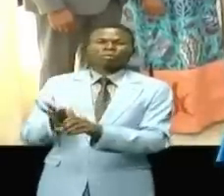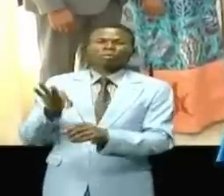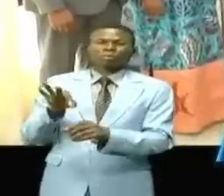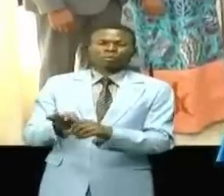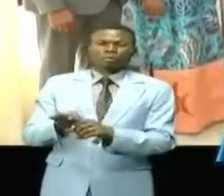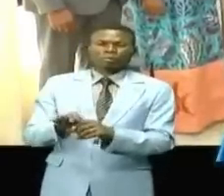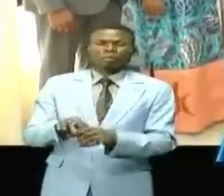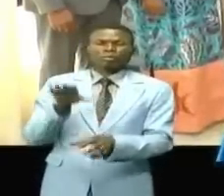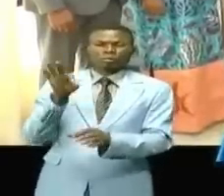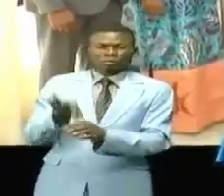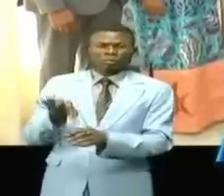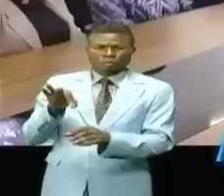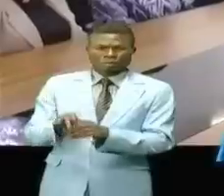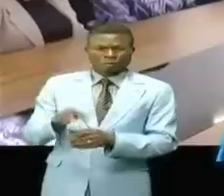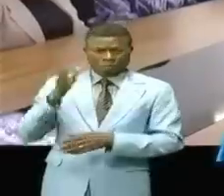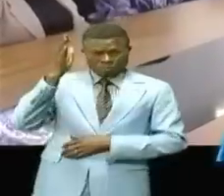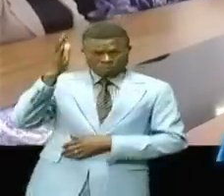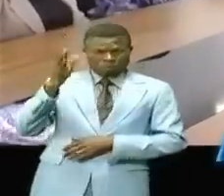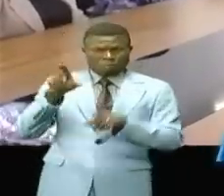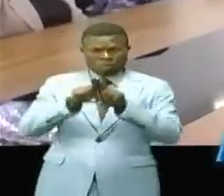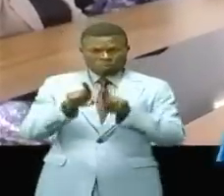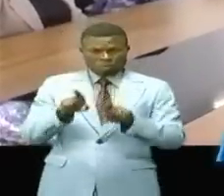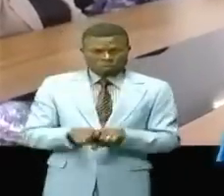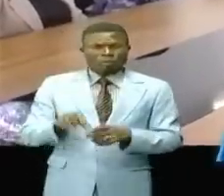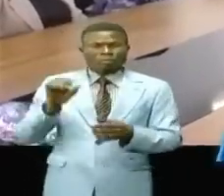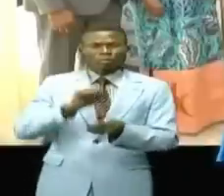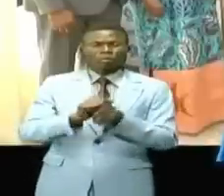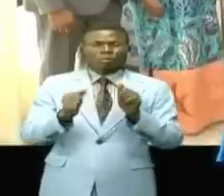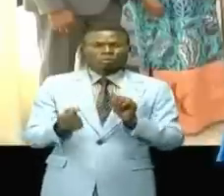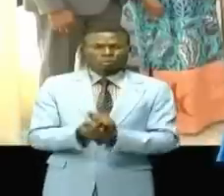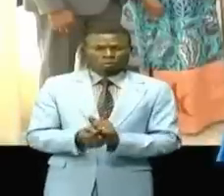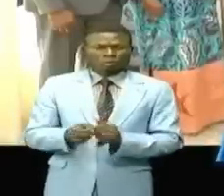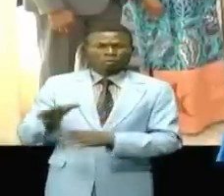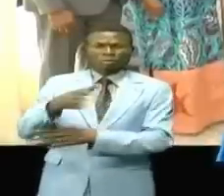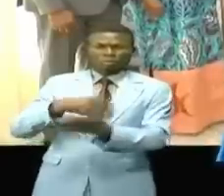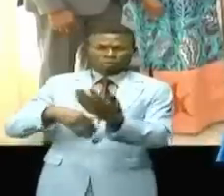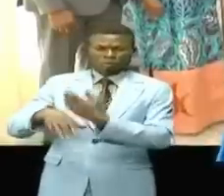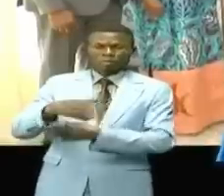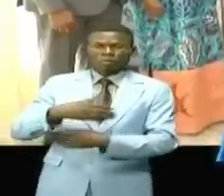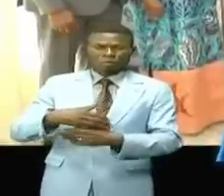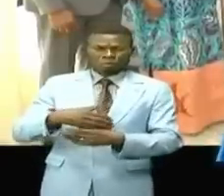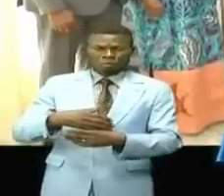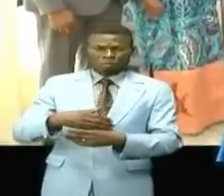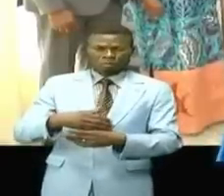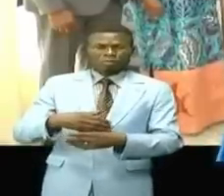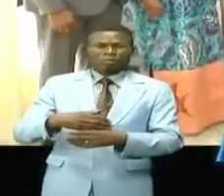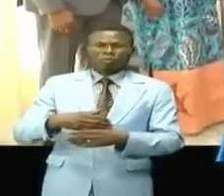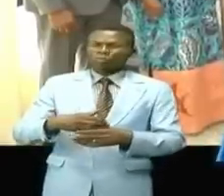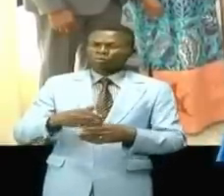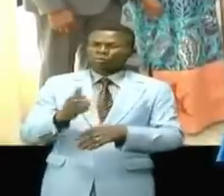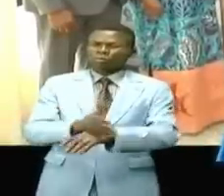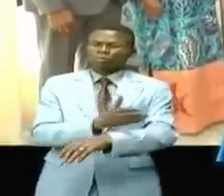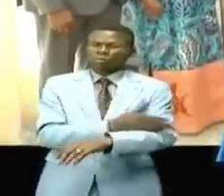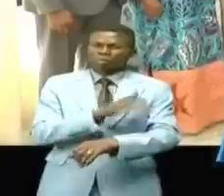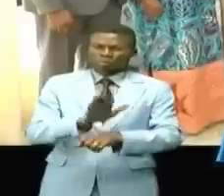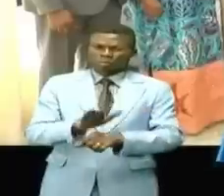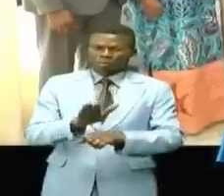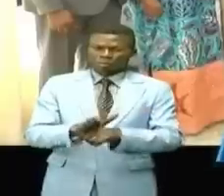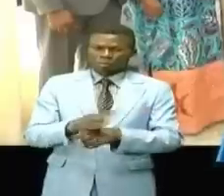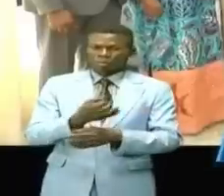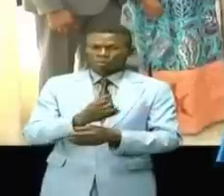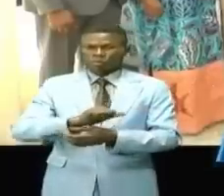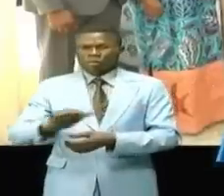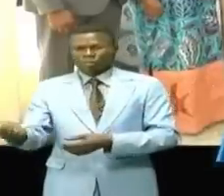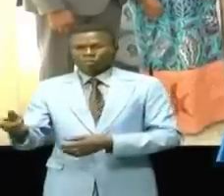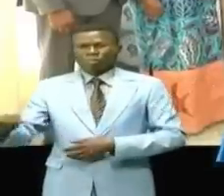les élections, ainsi que la problématique de l'insécurité qui bat son plein dans certaines